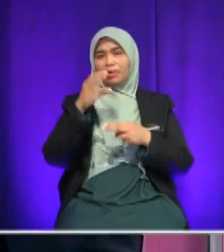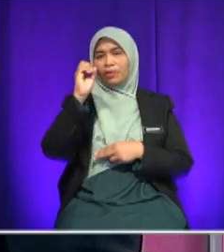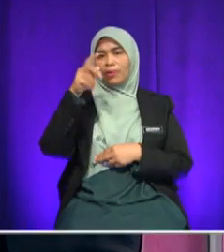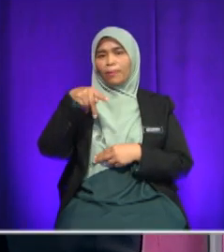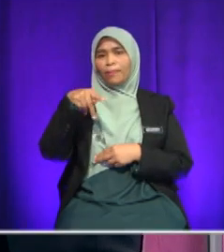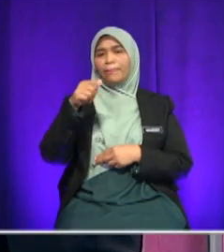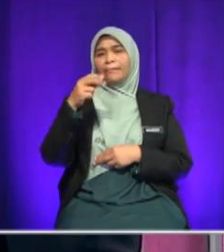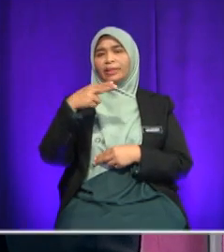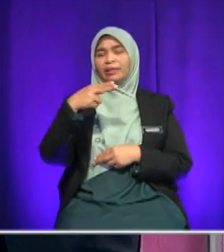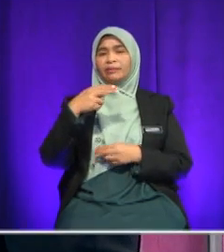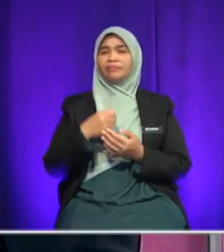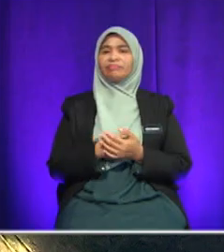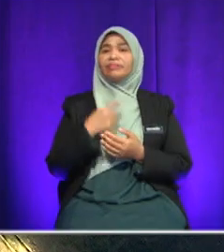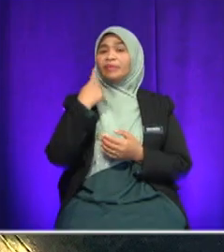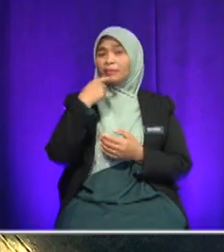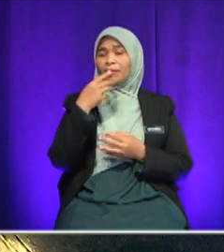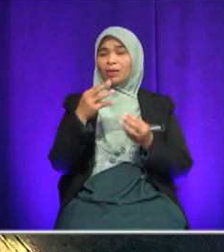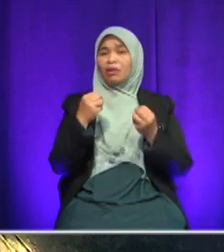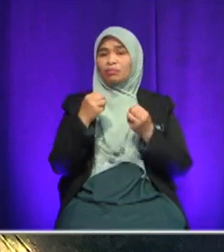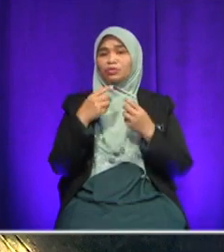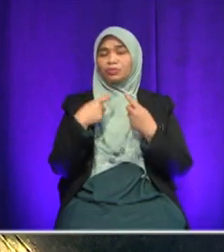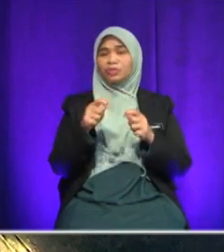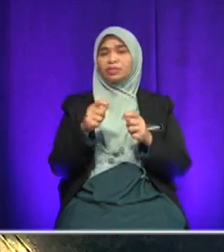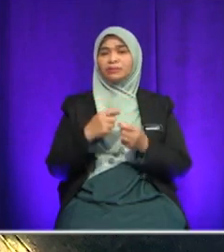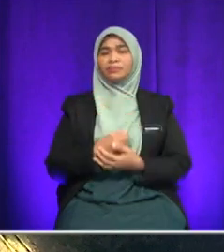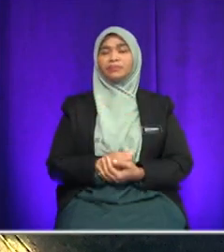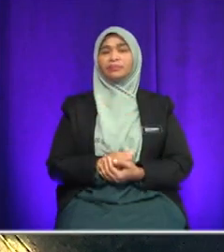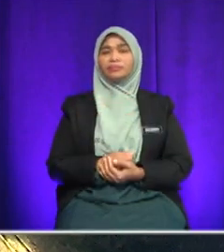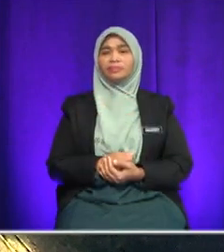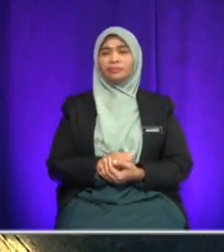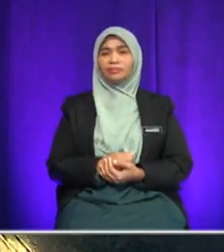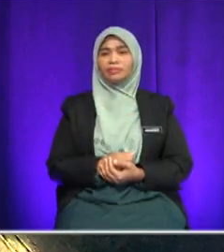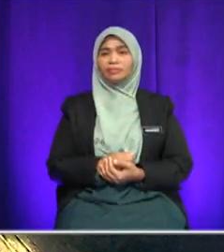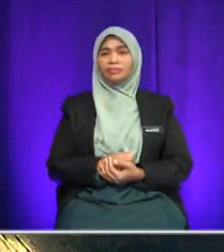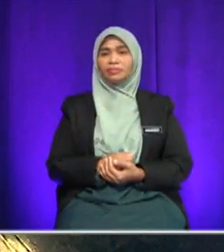siapa nak cuba? Antara Izzati dan Faiza, siapa nak cuba?